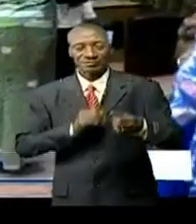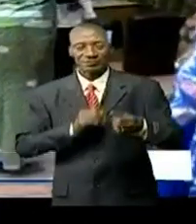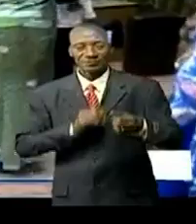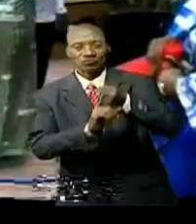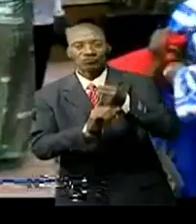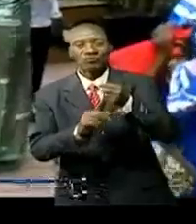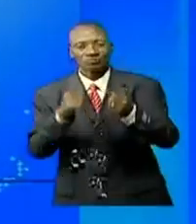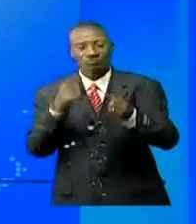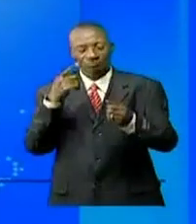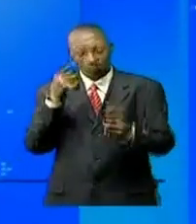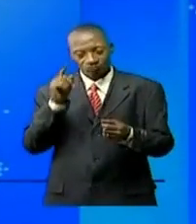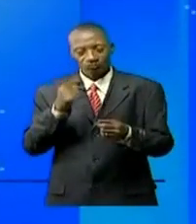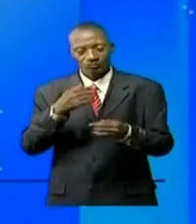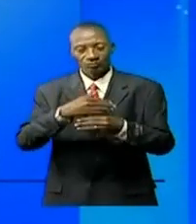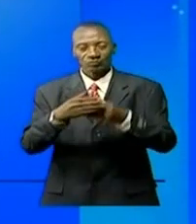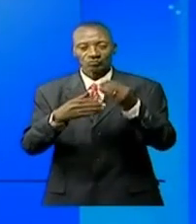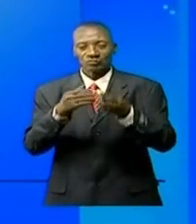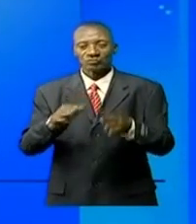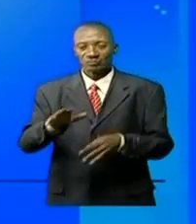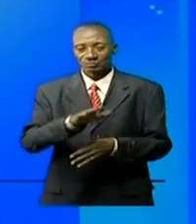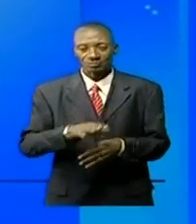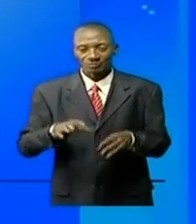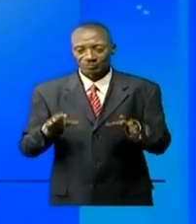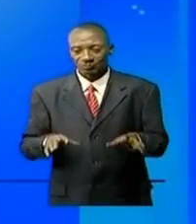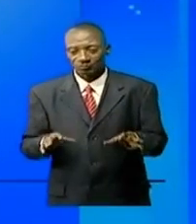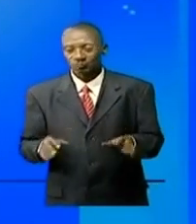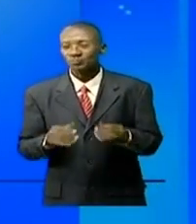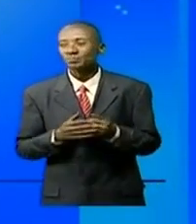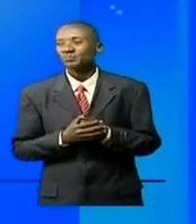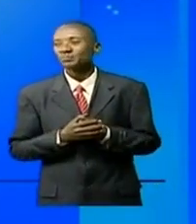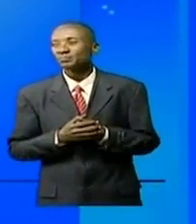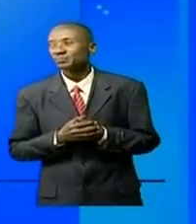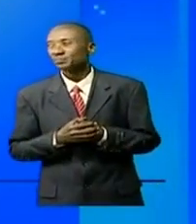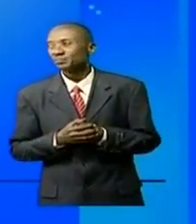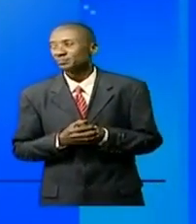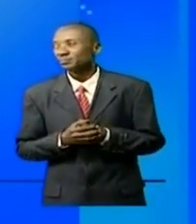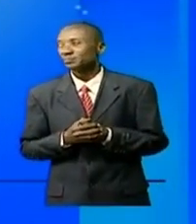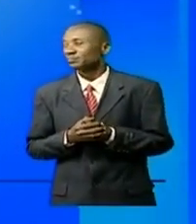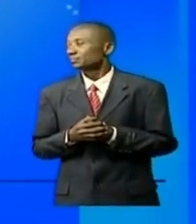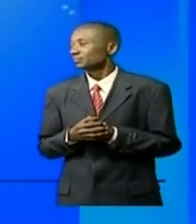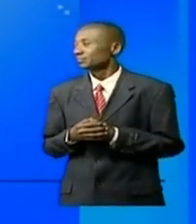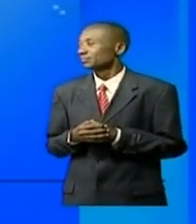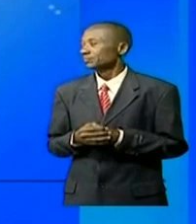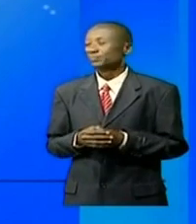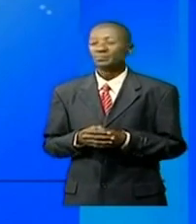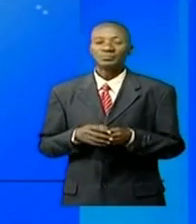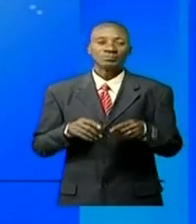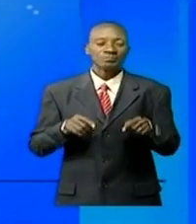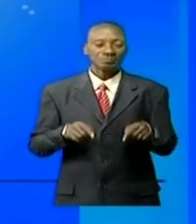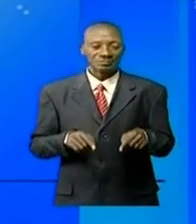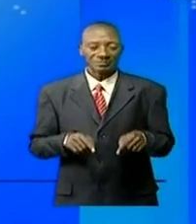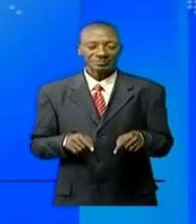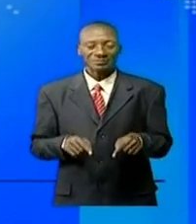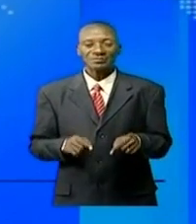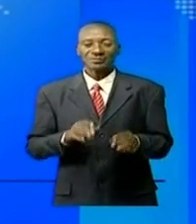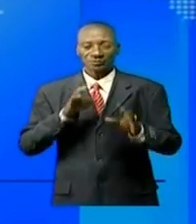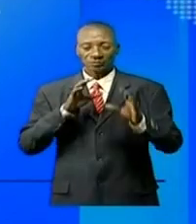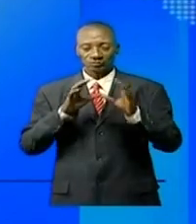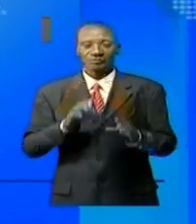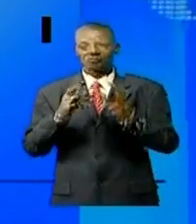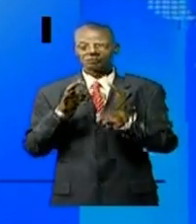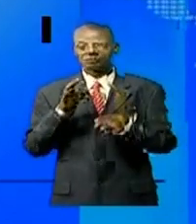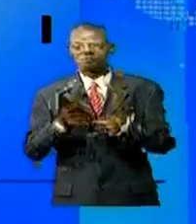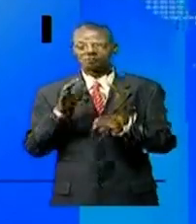du pays? Et puis ce message de remerciement pour boucler ce journal. La grande famille Kimasi